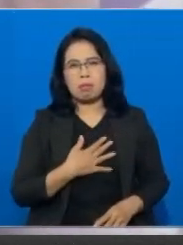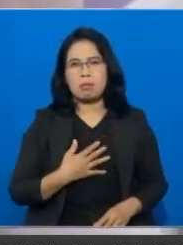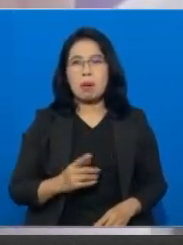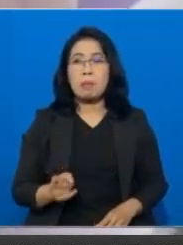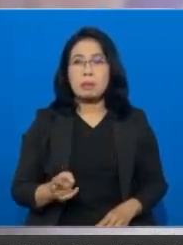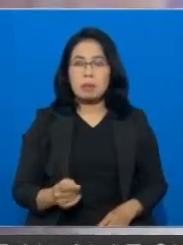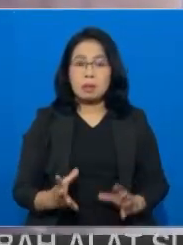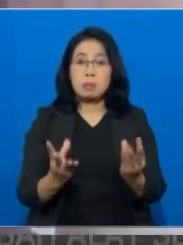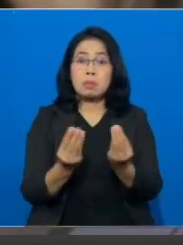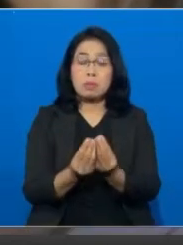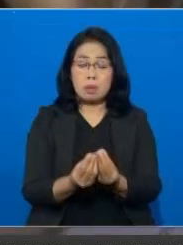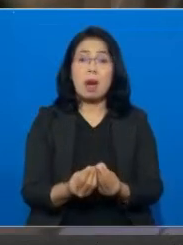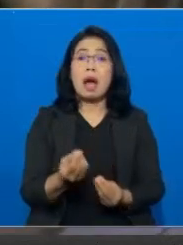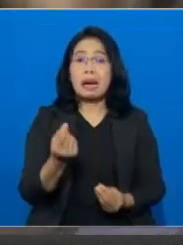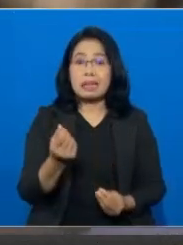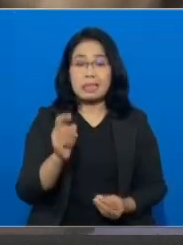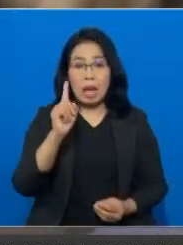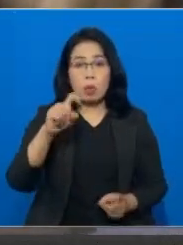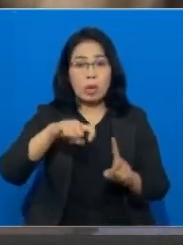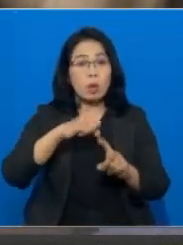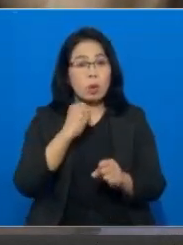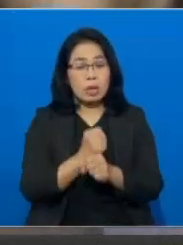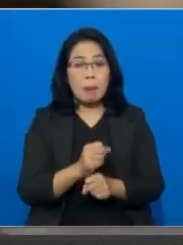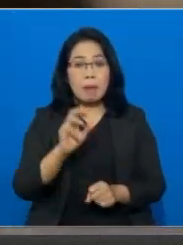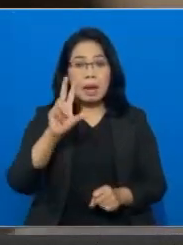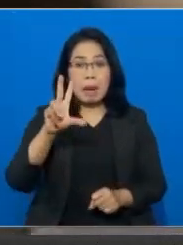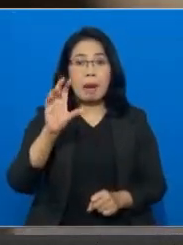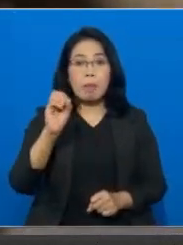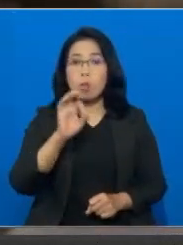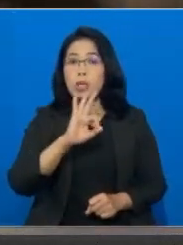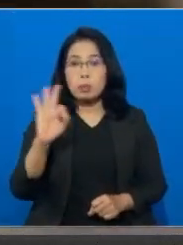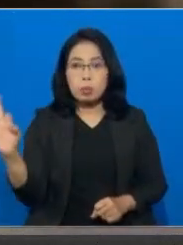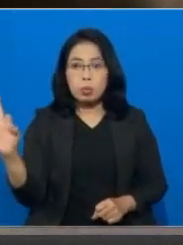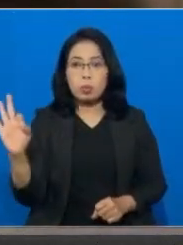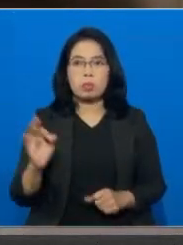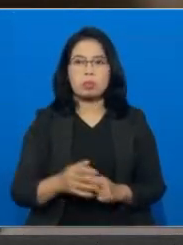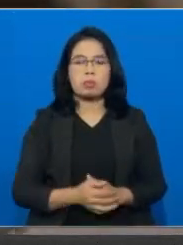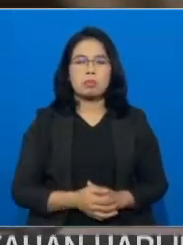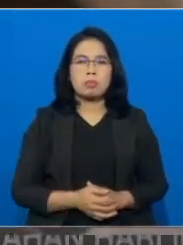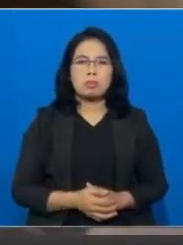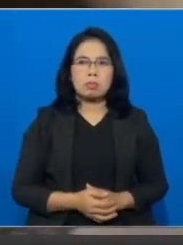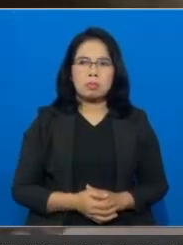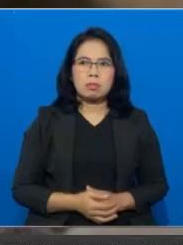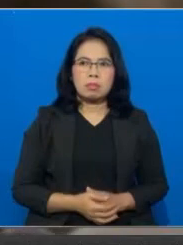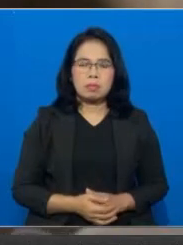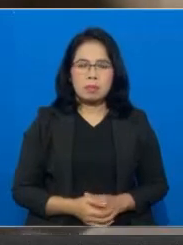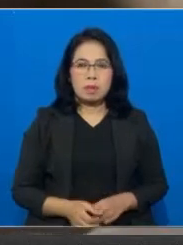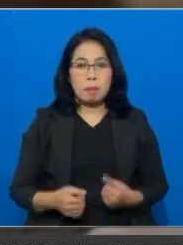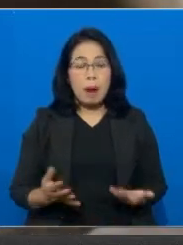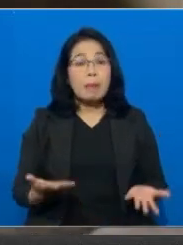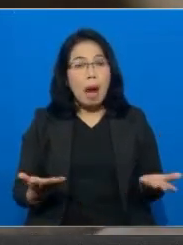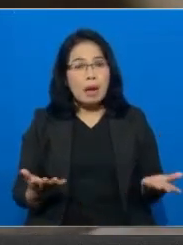ini tembus Rp80.000 per kilogram membuat pemilik usaha bawang goreng harus putar otak agar usahanya tetap